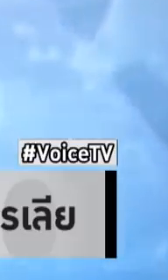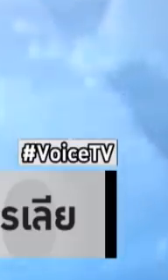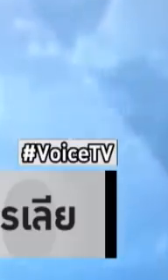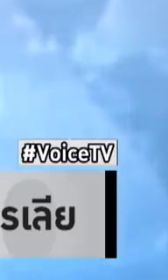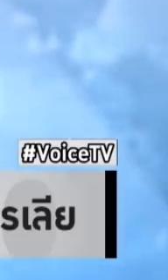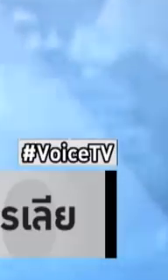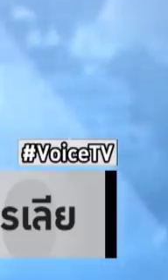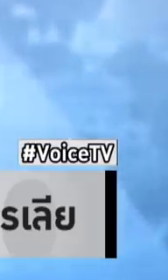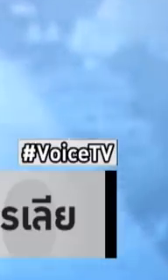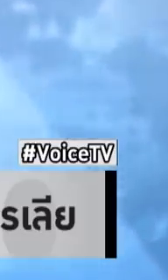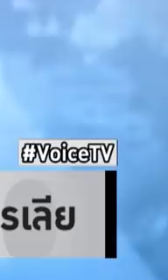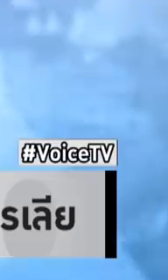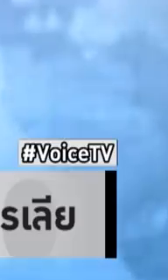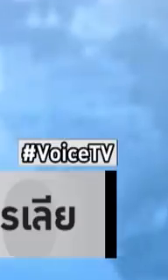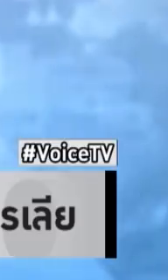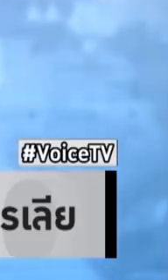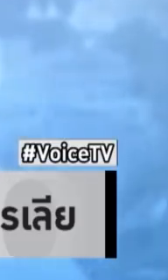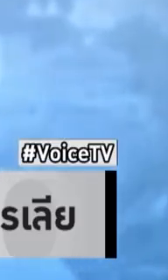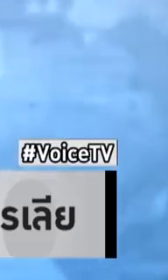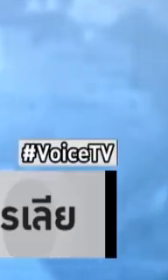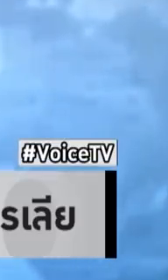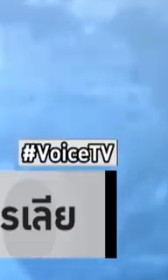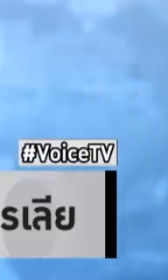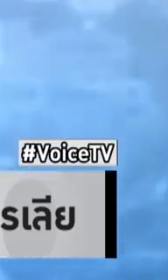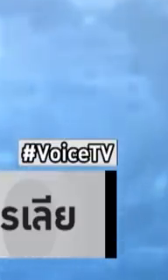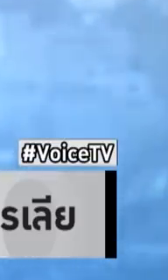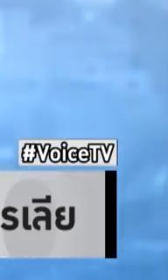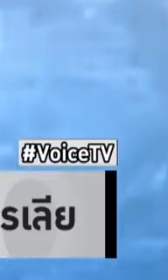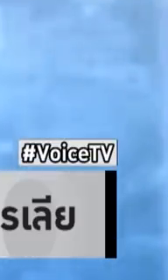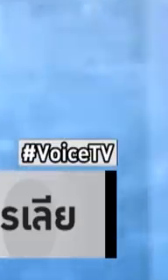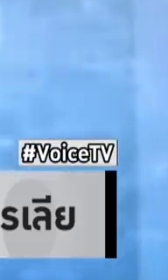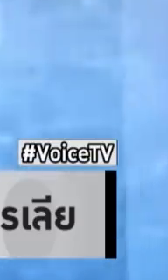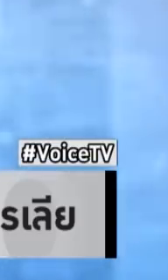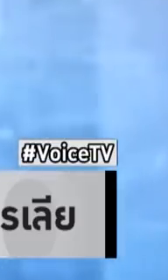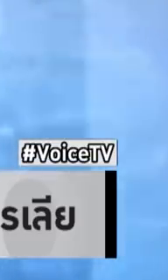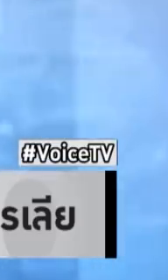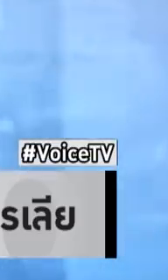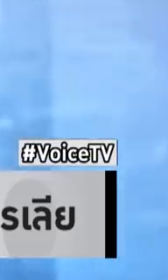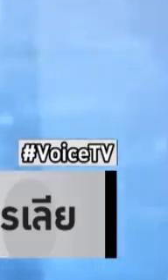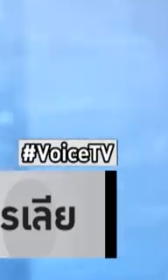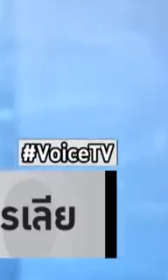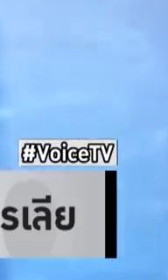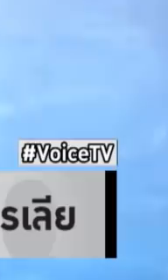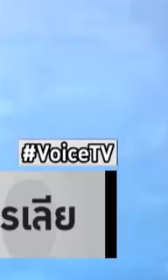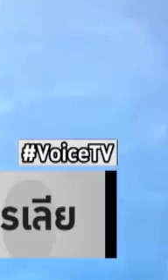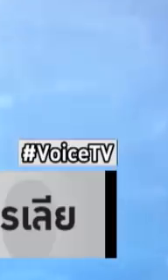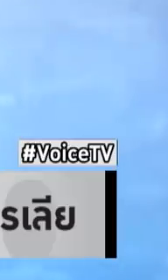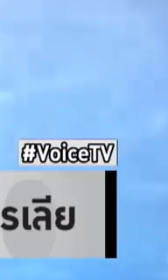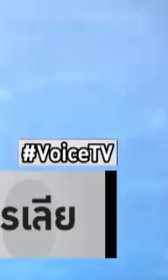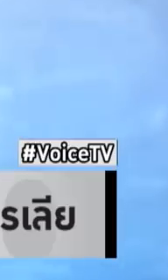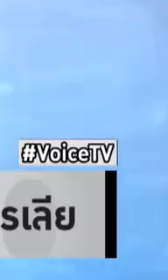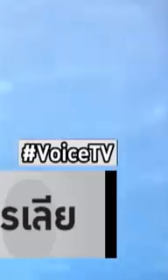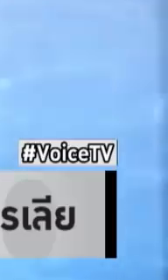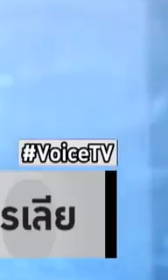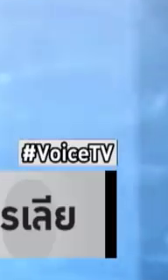าลมายืนยันจริงๆก็คือเราก็ต้องแบบว่าเราก็จะบอกว่าเฮ้ยเรายังไม่เชื่อทั้งนั้นก็คือกระทรวงต่างประเทศไงฐานทูตออสเ